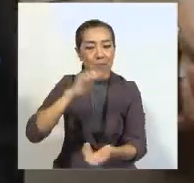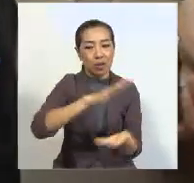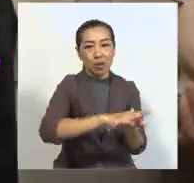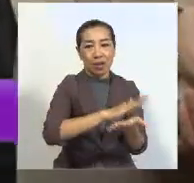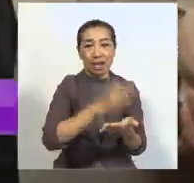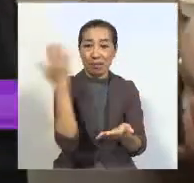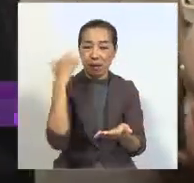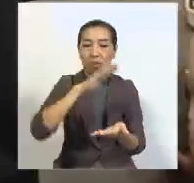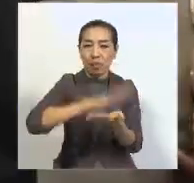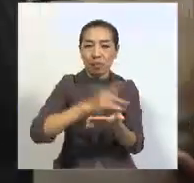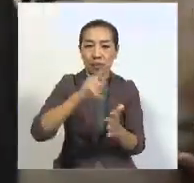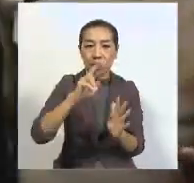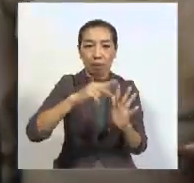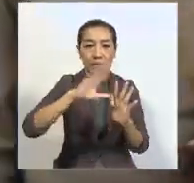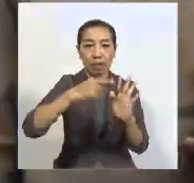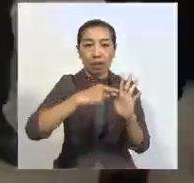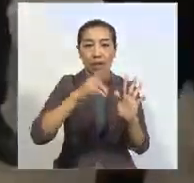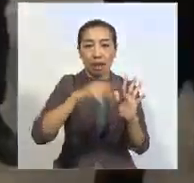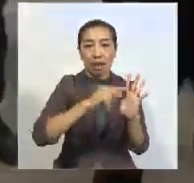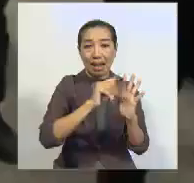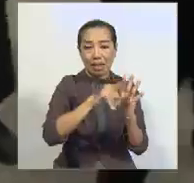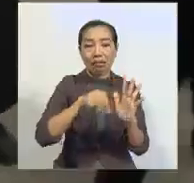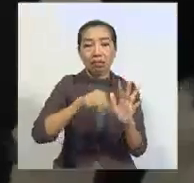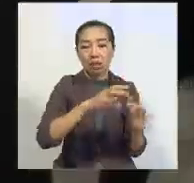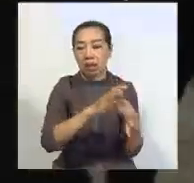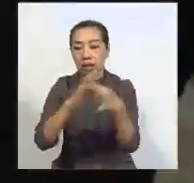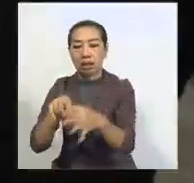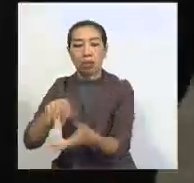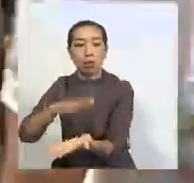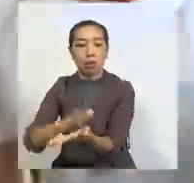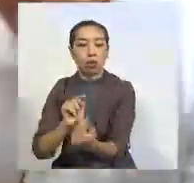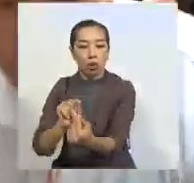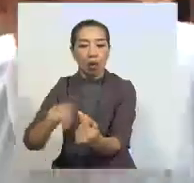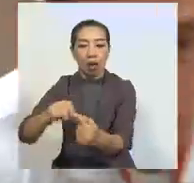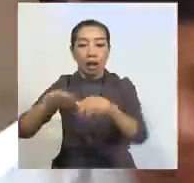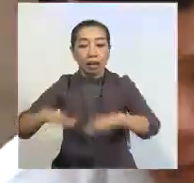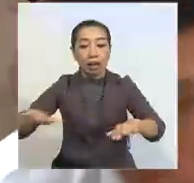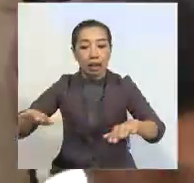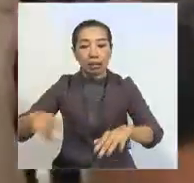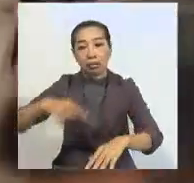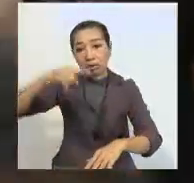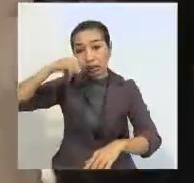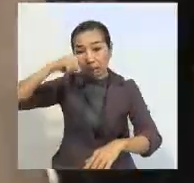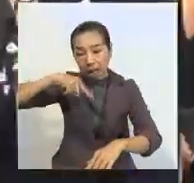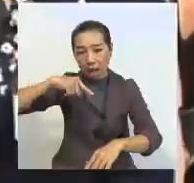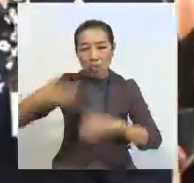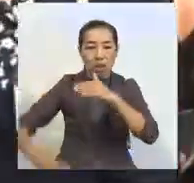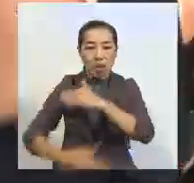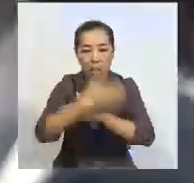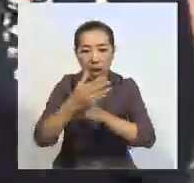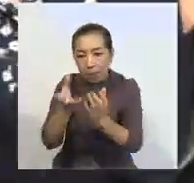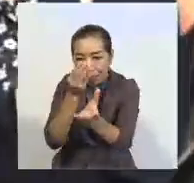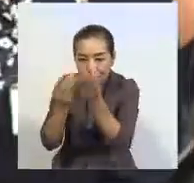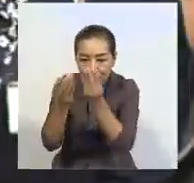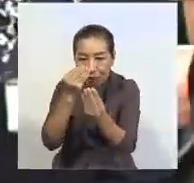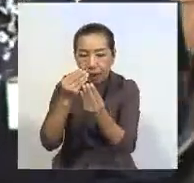ารัฐให้เป็นไปตามนโยบายรัฐบาลที่เล็งเห็นถึงความสำคัญในการให้เด็กไทยทุกคนมีโอกาสในการเข้าถึงและช่วยลด